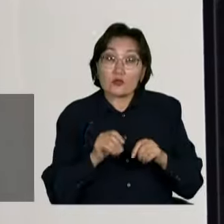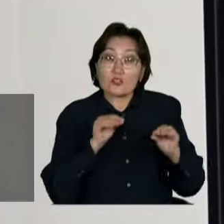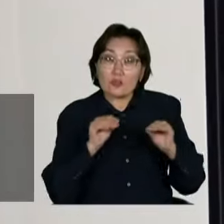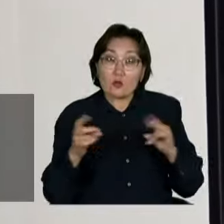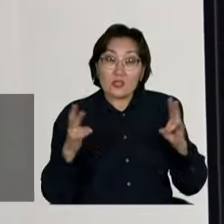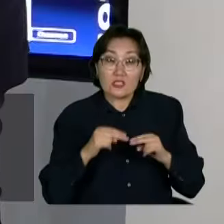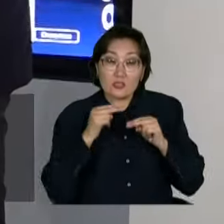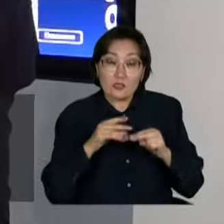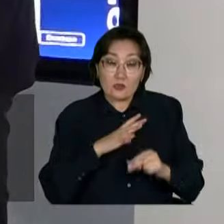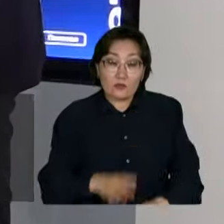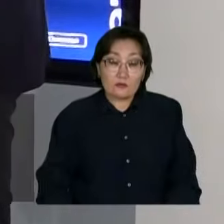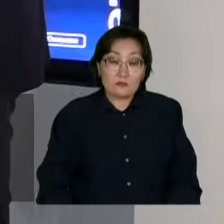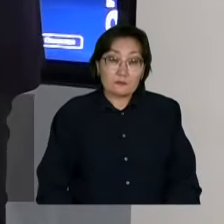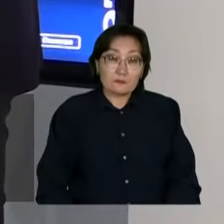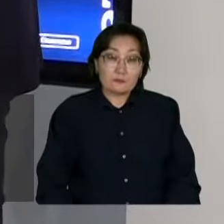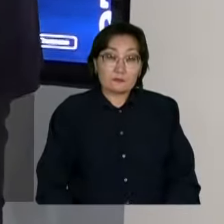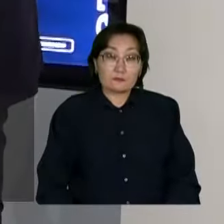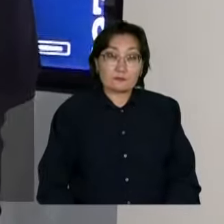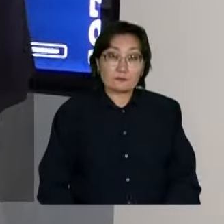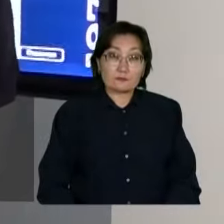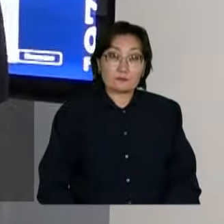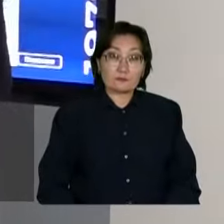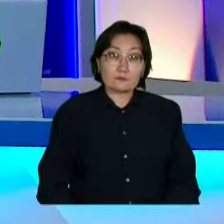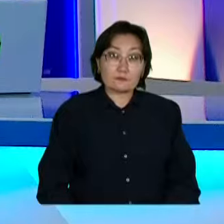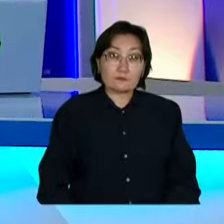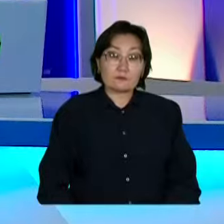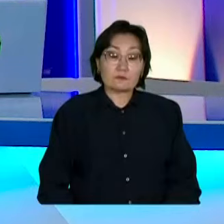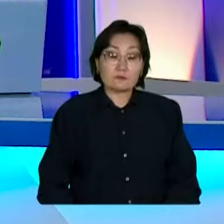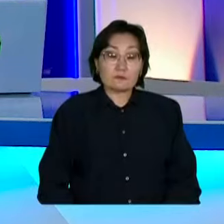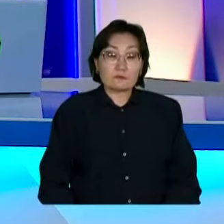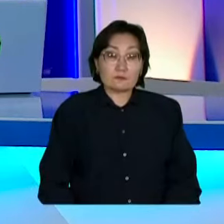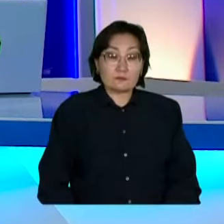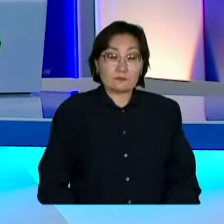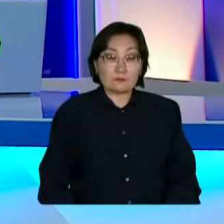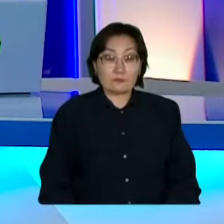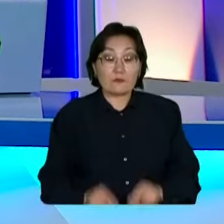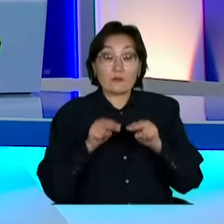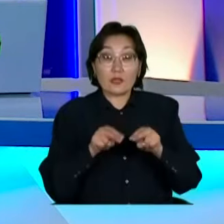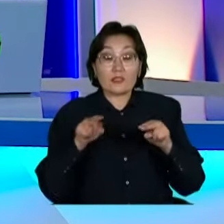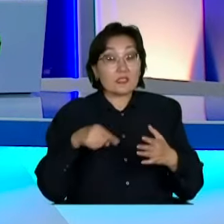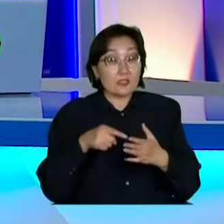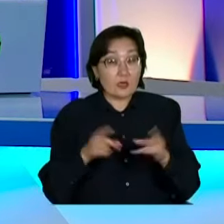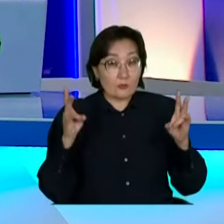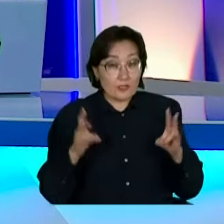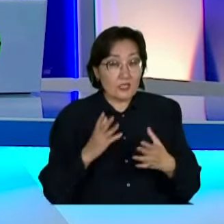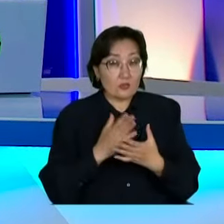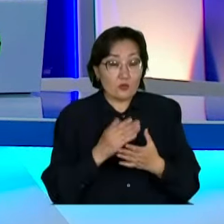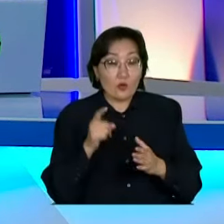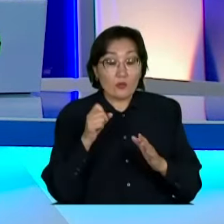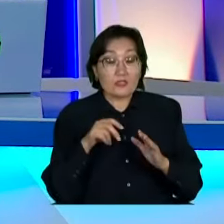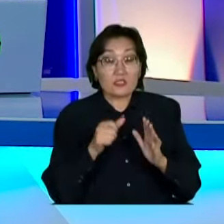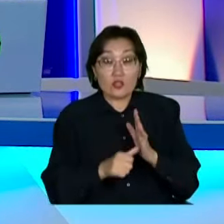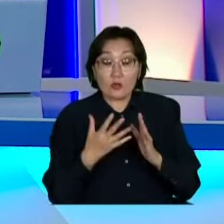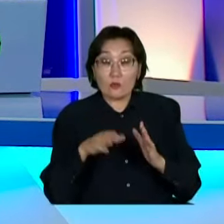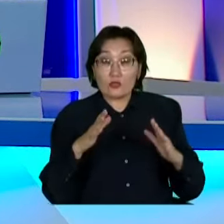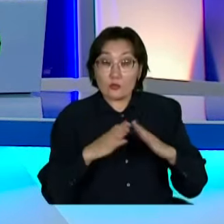Әйгерім Пернебек, Жақсылық Тілепберген, Алматы телеарнасы. Петропавлда апатты деп танылған